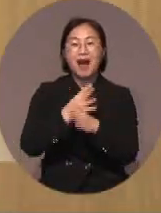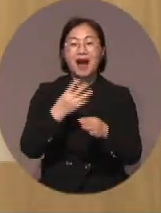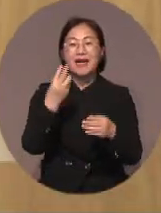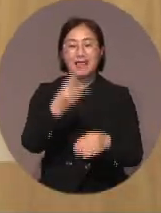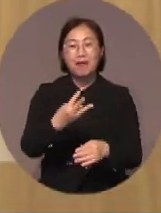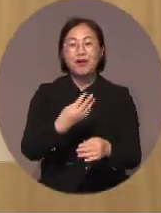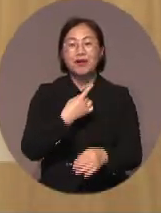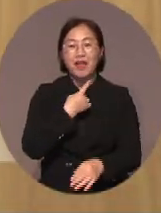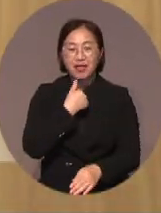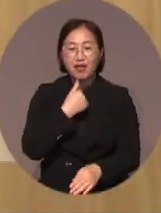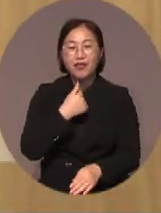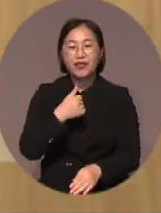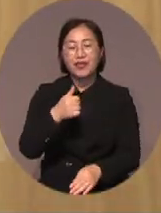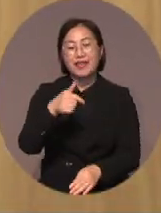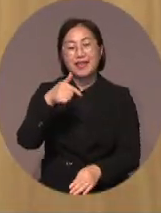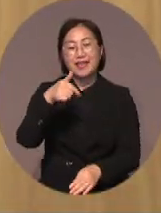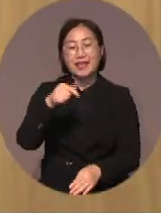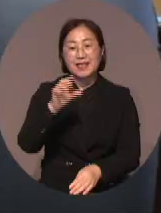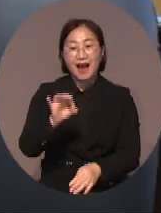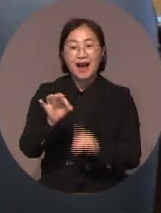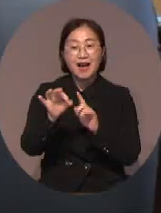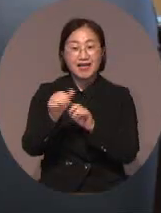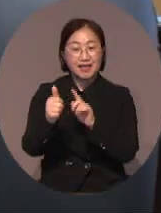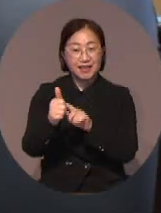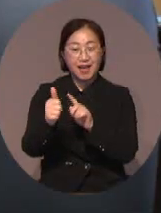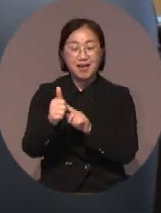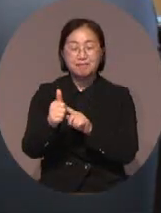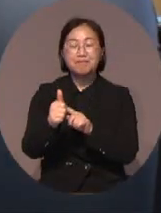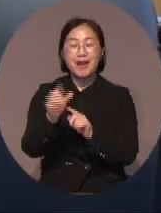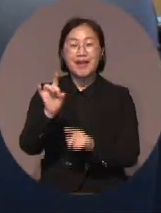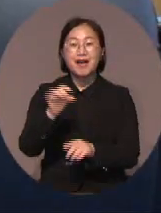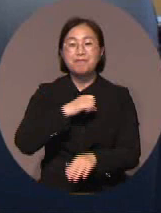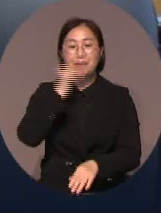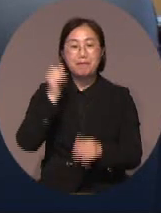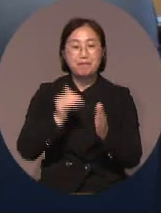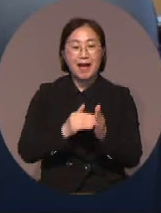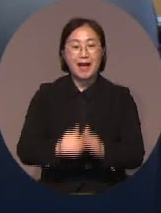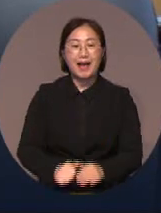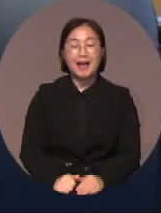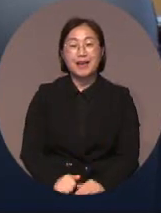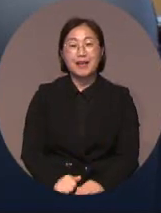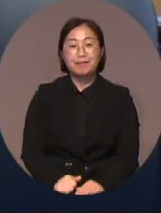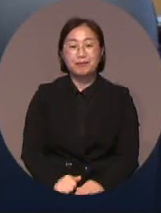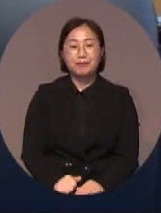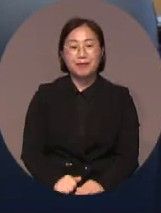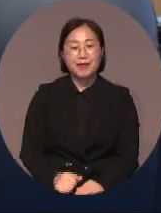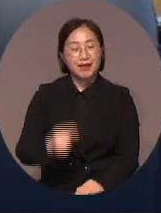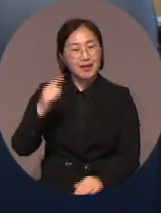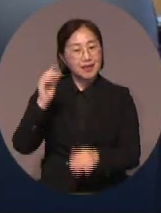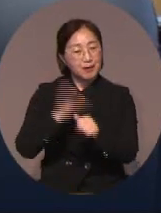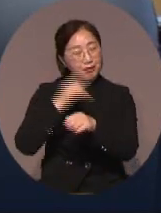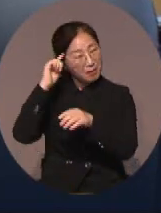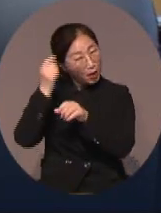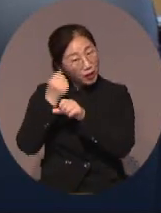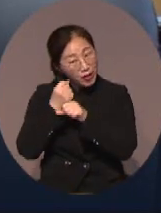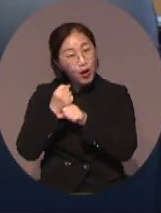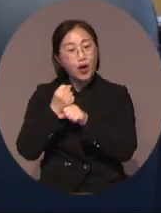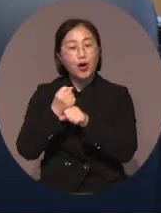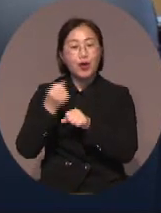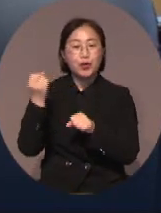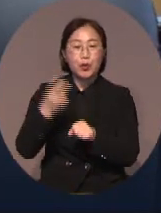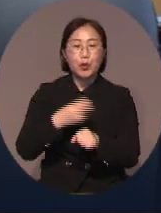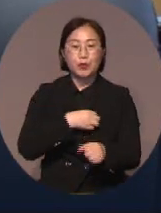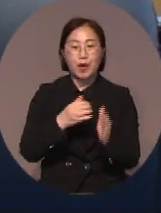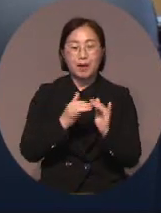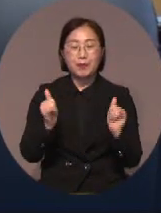조합장 강영희 후보만 살아남았습니다 편견과 약간의 그 우리 조합원님들이 생각하는 그런